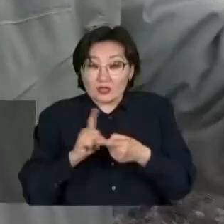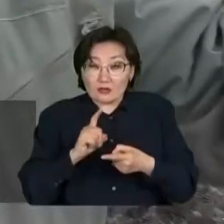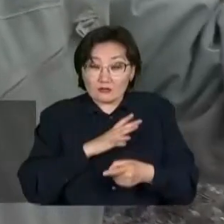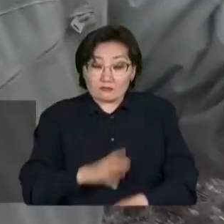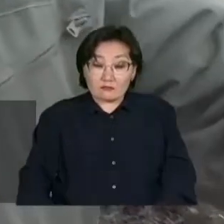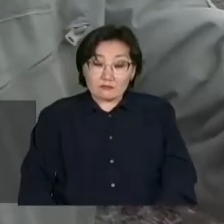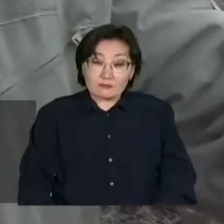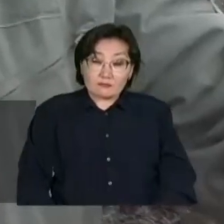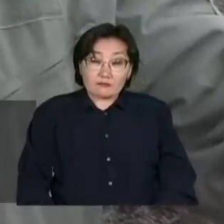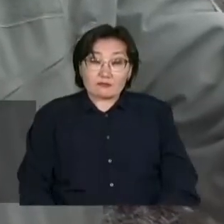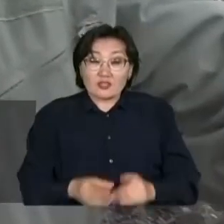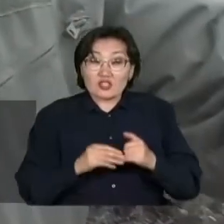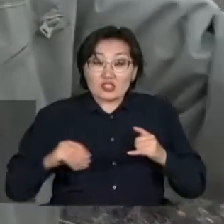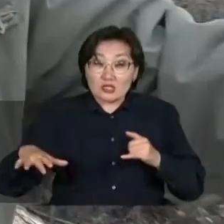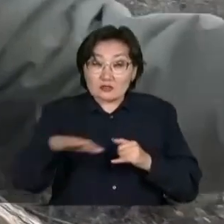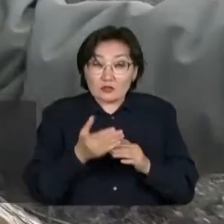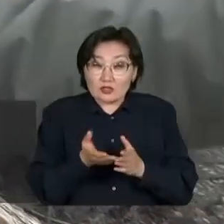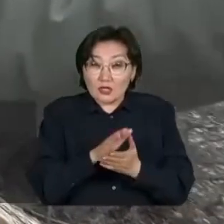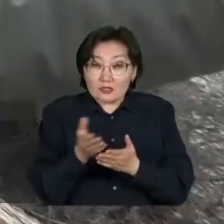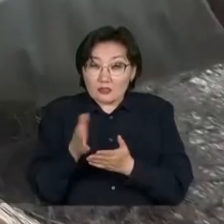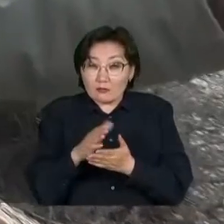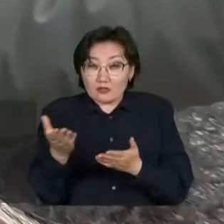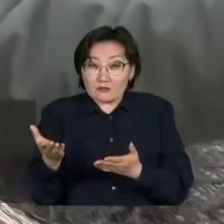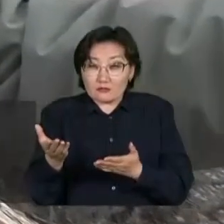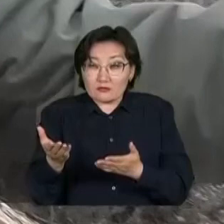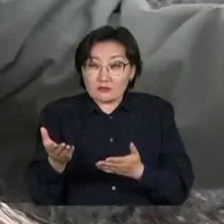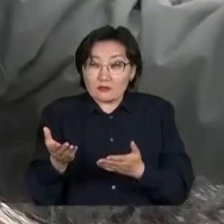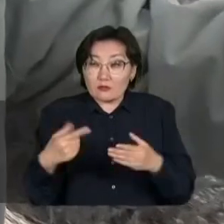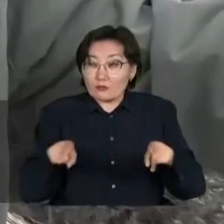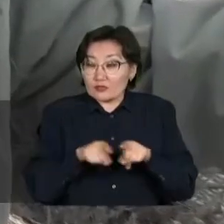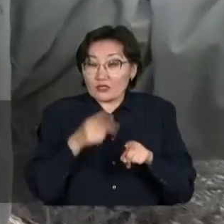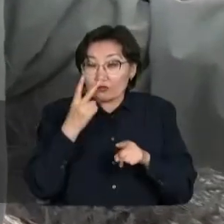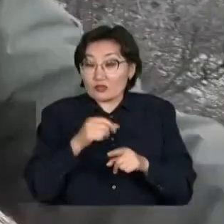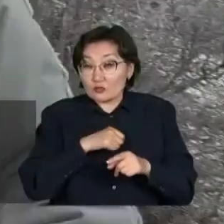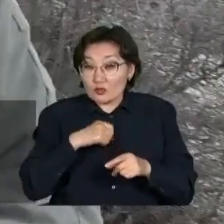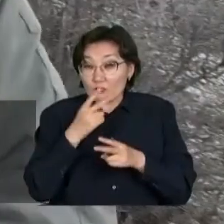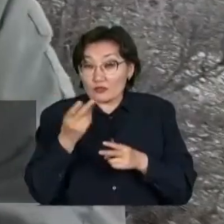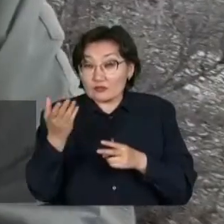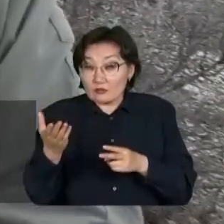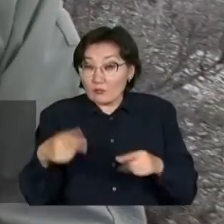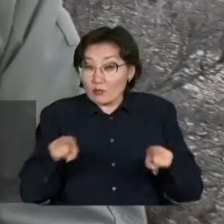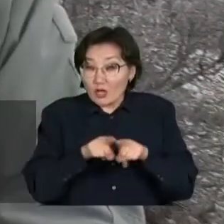Келіп жерді қазып, сондай болмайды ғой, жерді былай қазуын өзіңіз көрсеңіз, өздеріңіз көрсеңіздер де